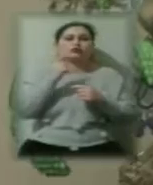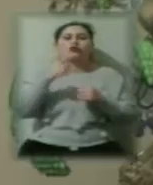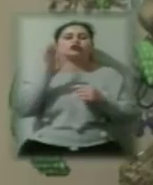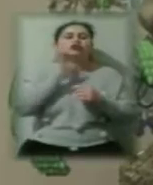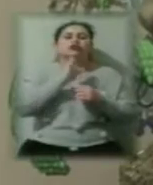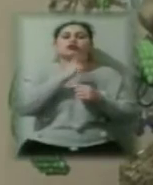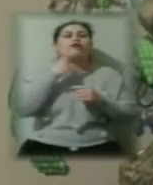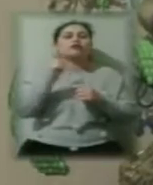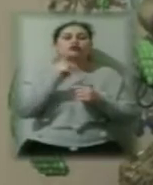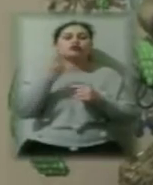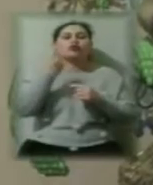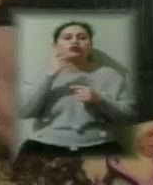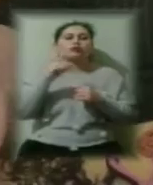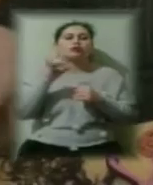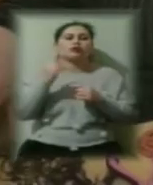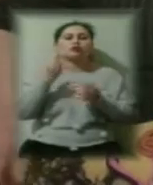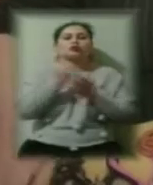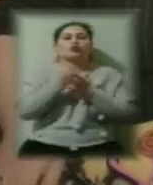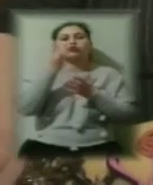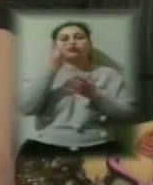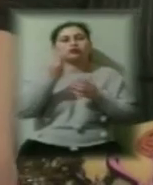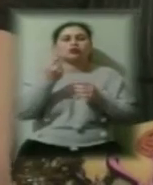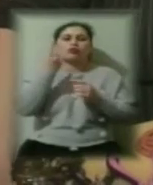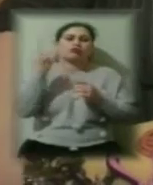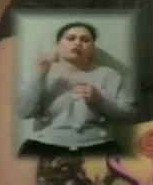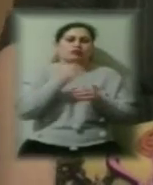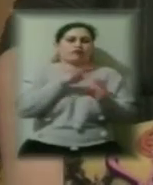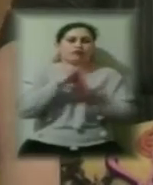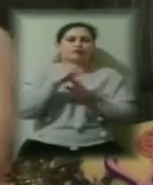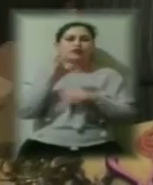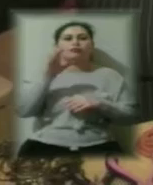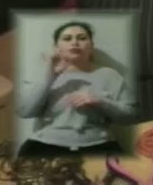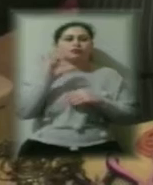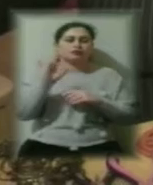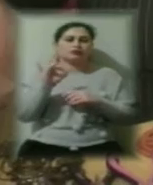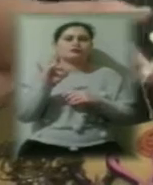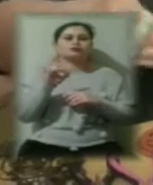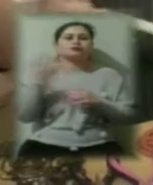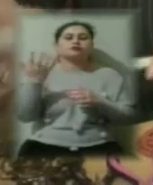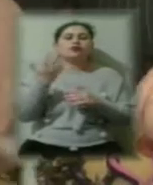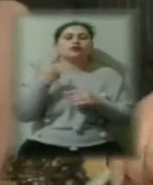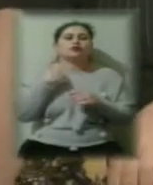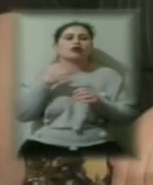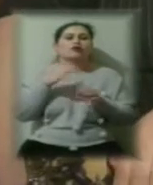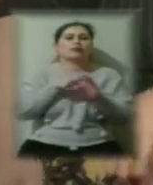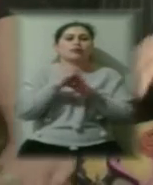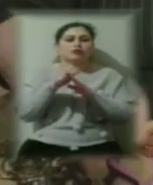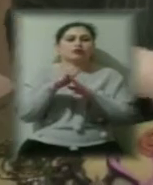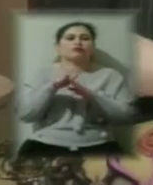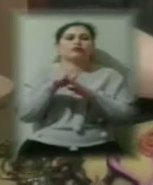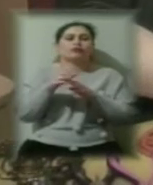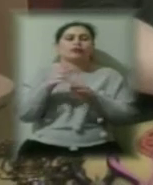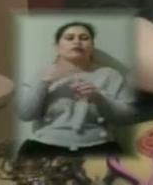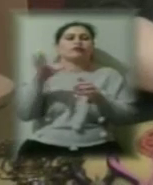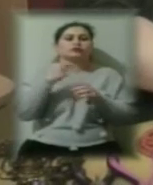прикрасу йде від 3 днів до 1 тижня. Бісер, з якого я виготовляю всі свої